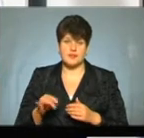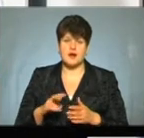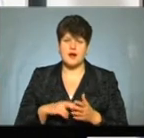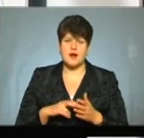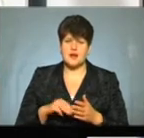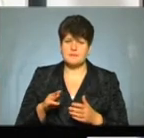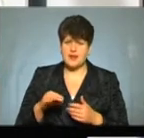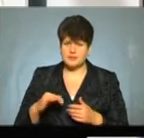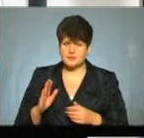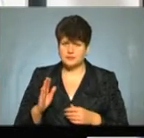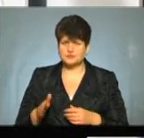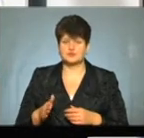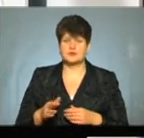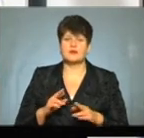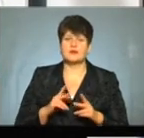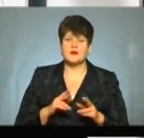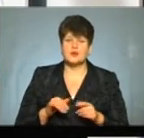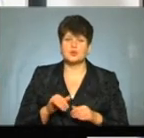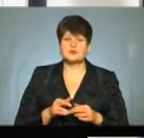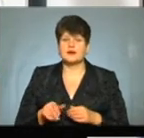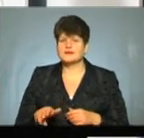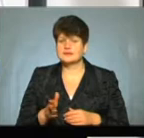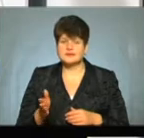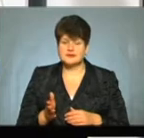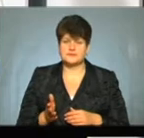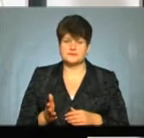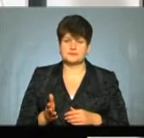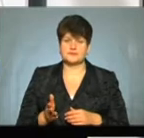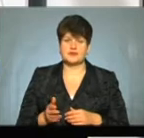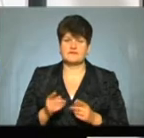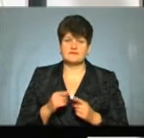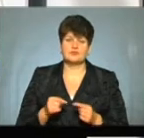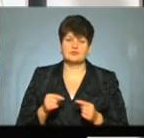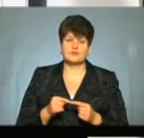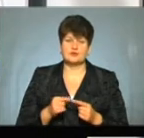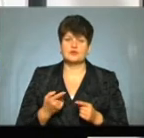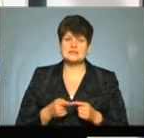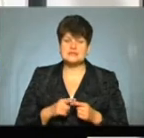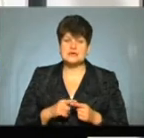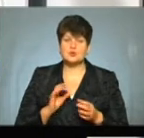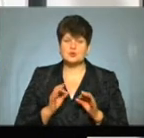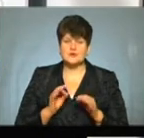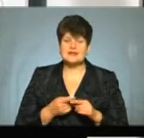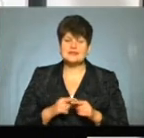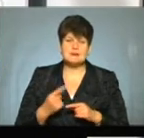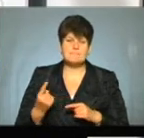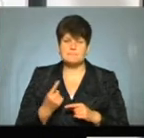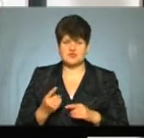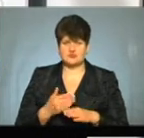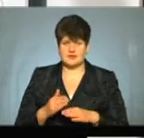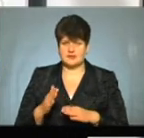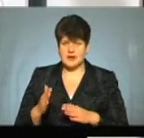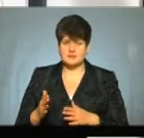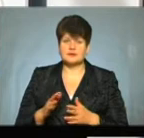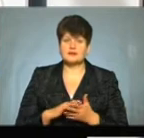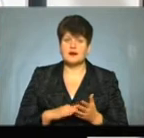і як, який спосіб, куди йти. Відповідно, скажімо так, консультування – це лише перший етап. Надалі, як буде